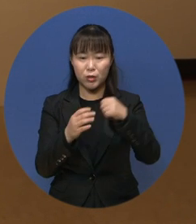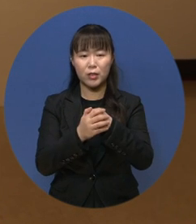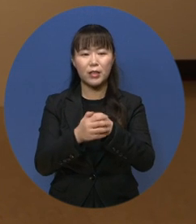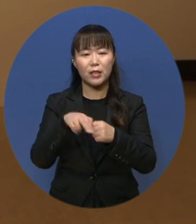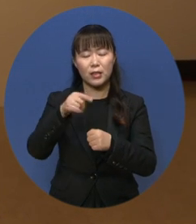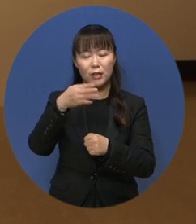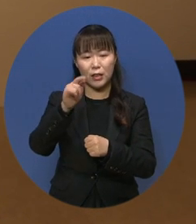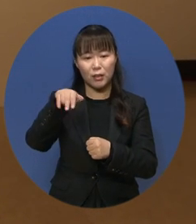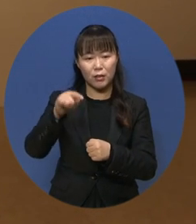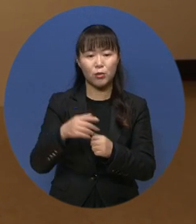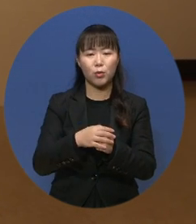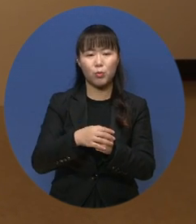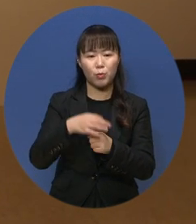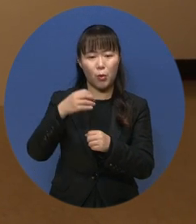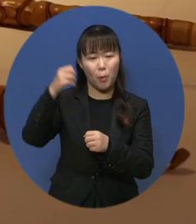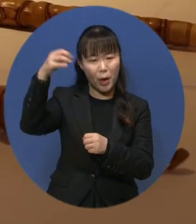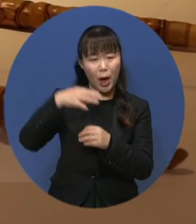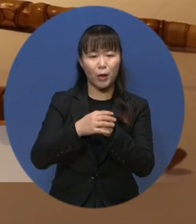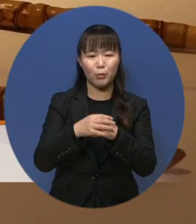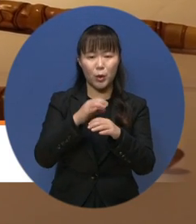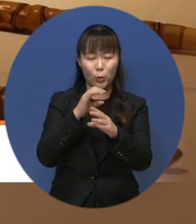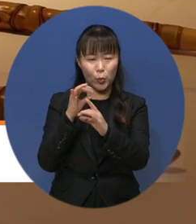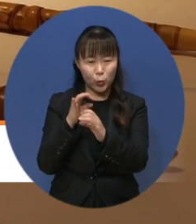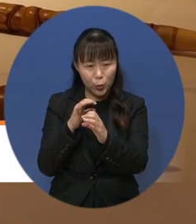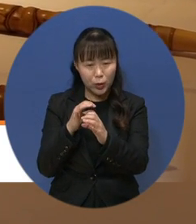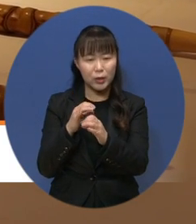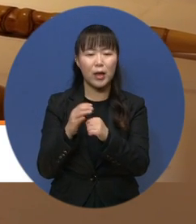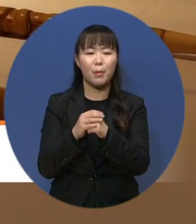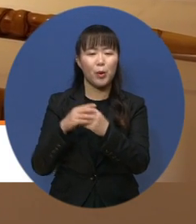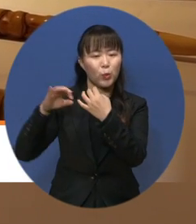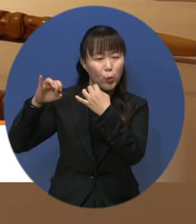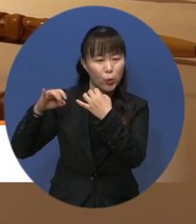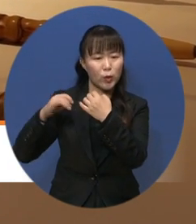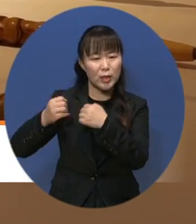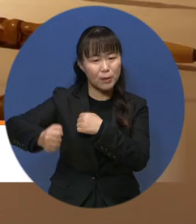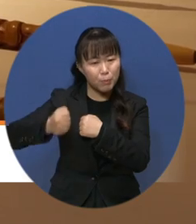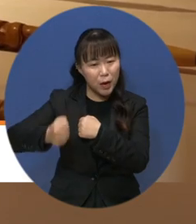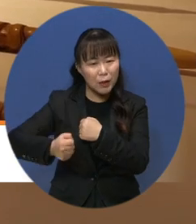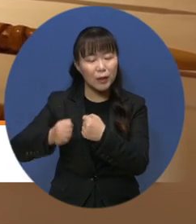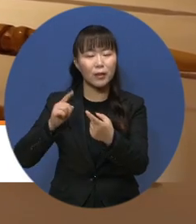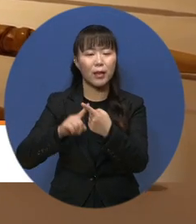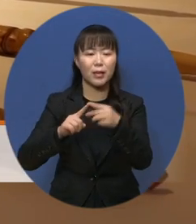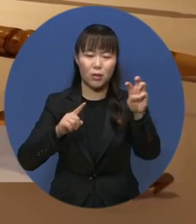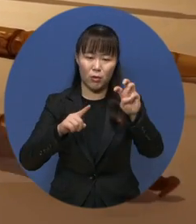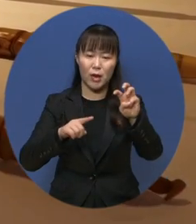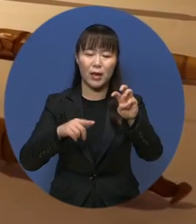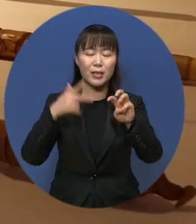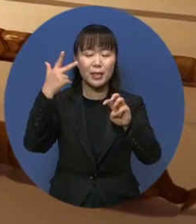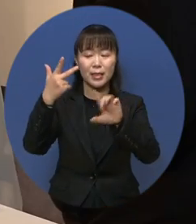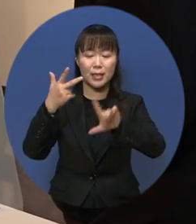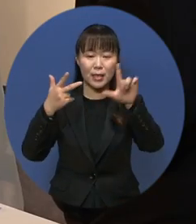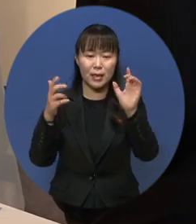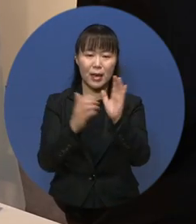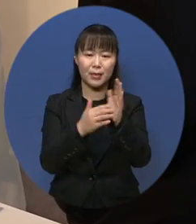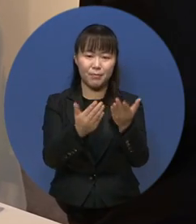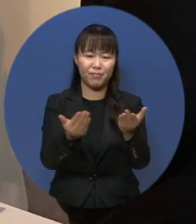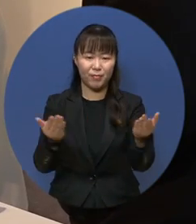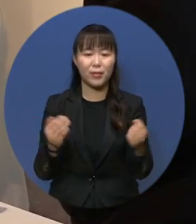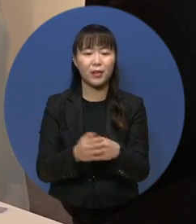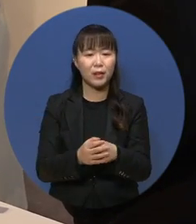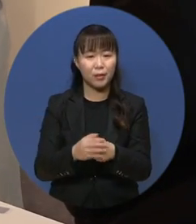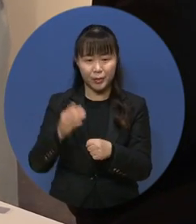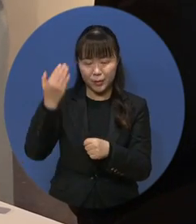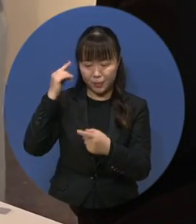선비 단소, 대금 지팡이 등의 작품 130점이 오는 7일까지 전시됩니다.